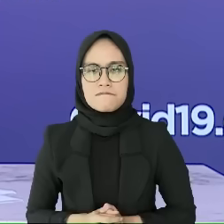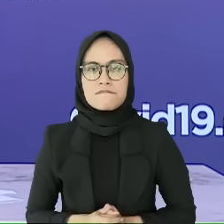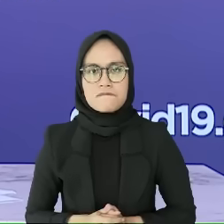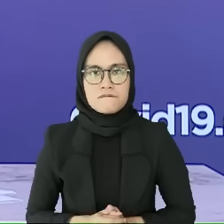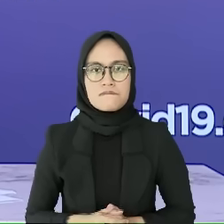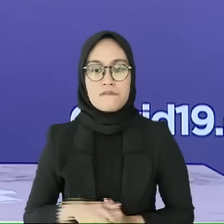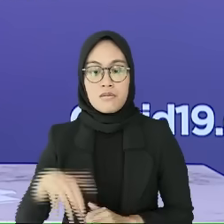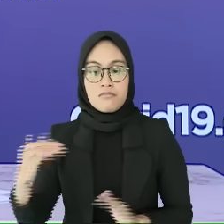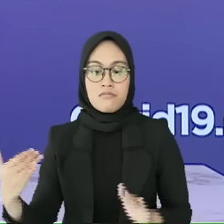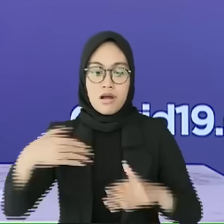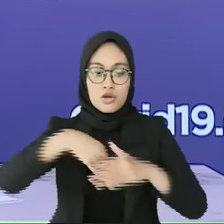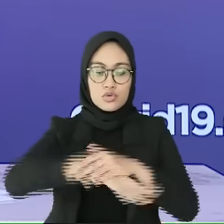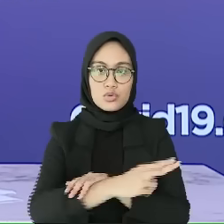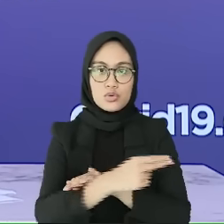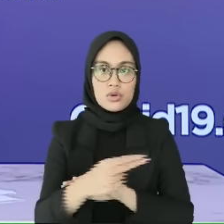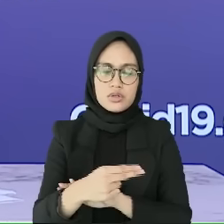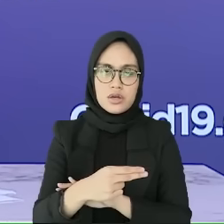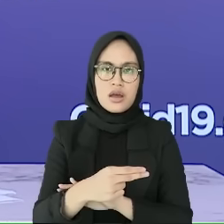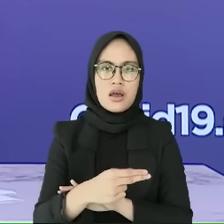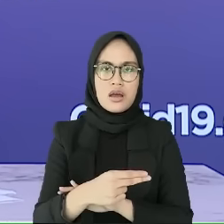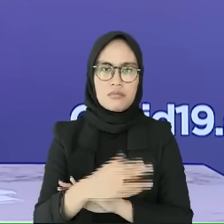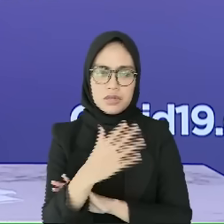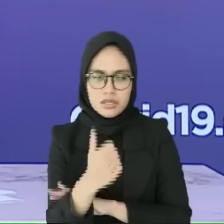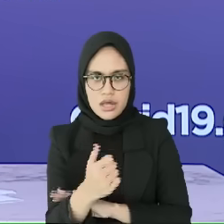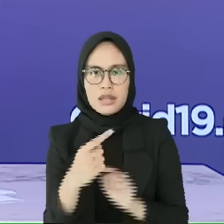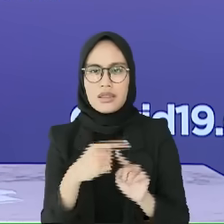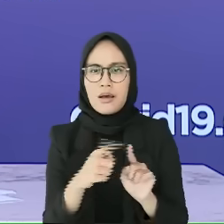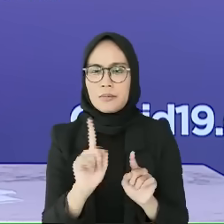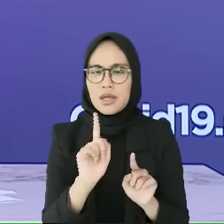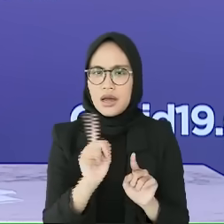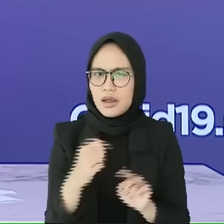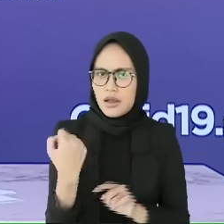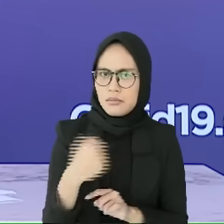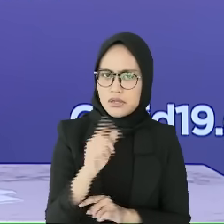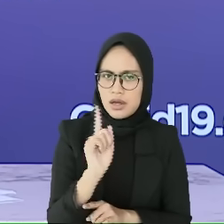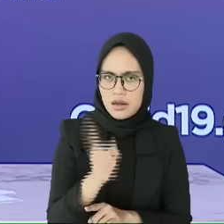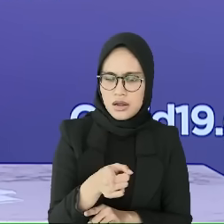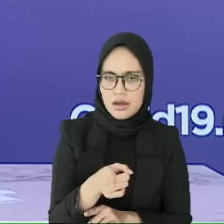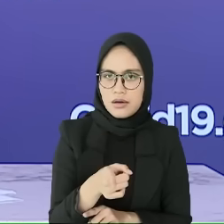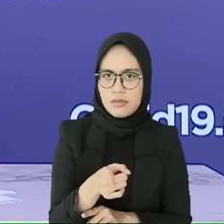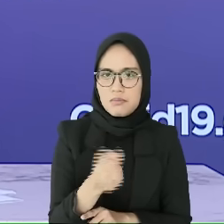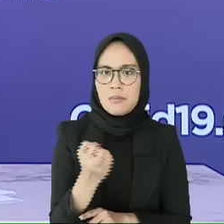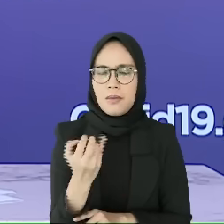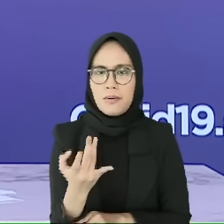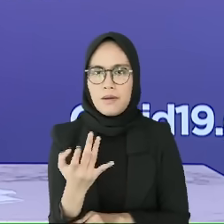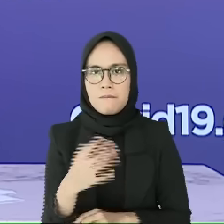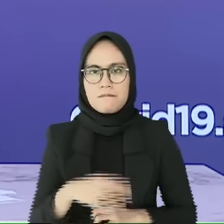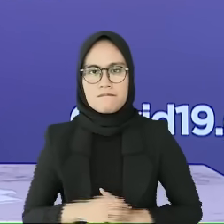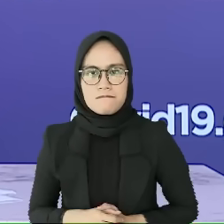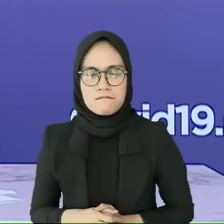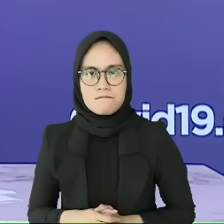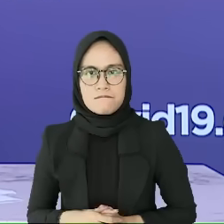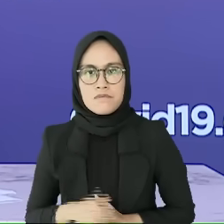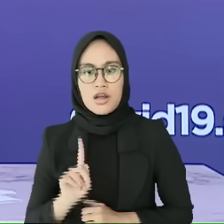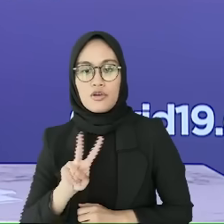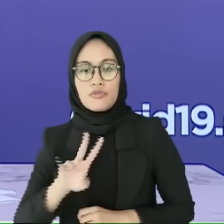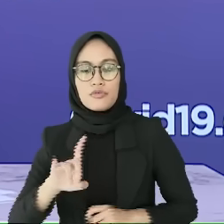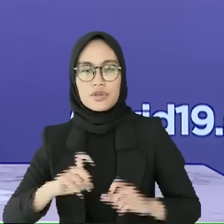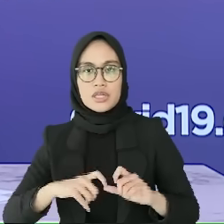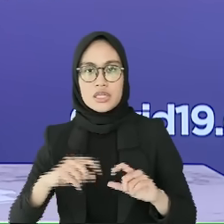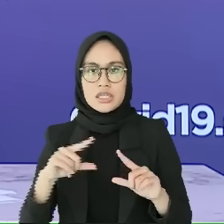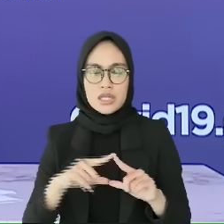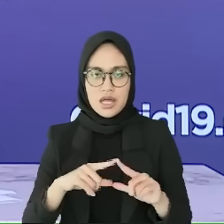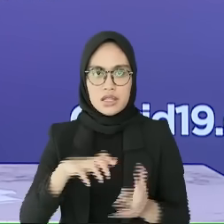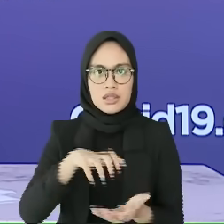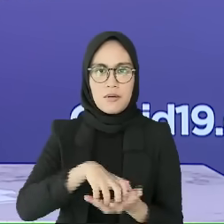Indonesia. Pengecualian tersebut berlaku bagi orang asing pemegang visa kunjungan dan visa tinggal